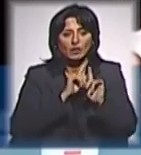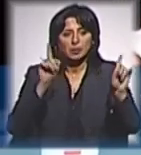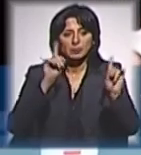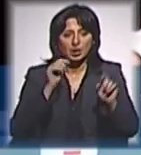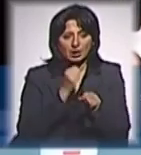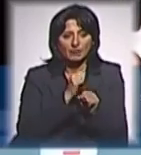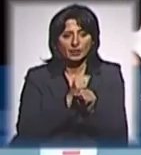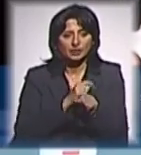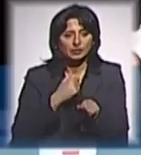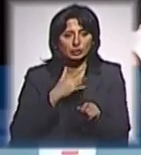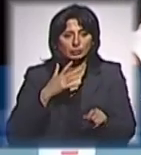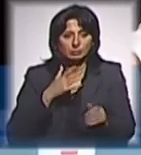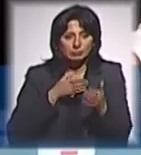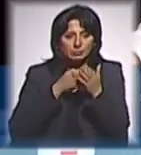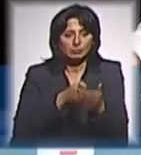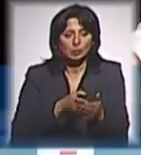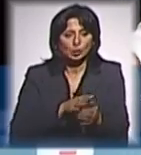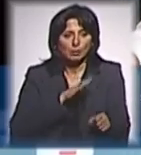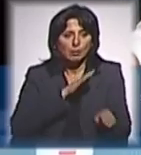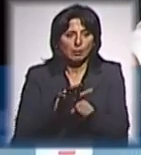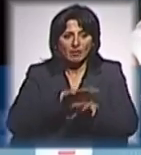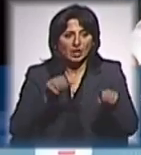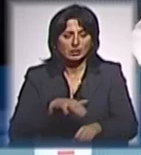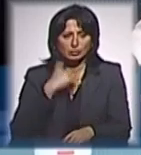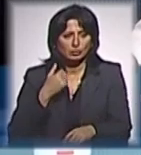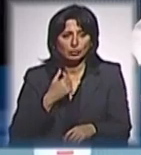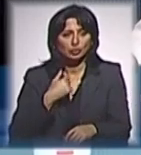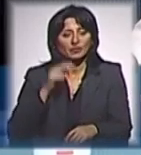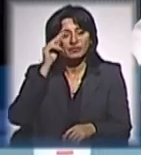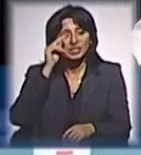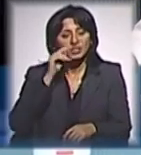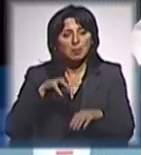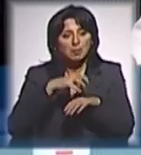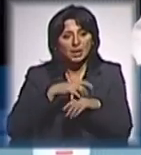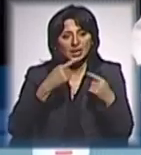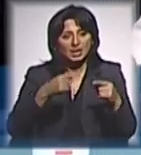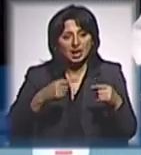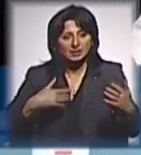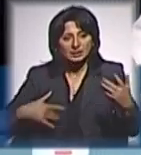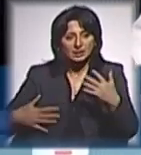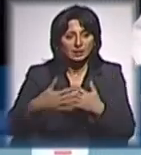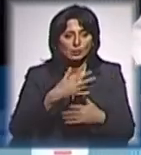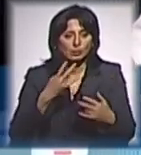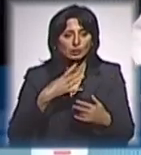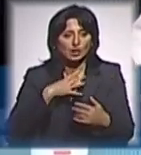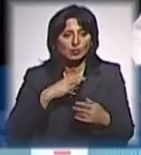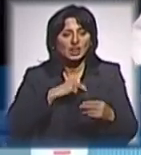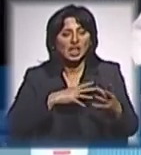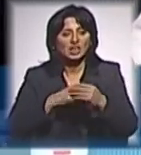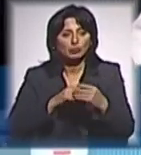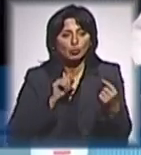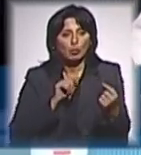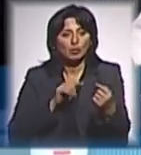შეთავაზებას ჩვენ არ ვესწრაფით იმას რომ მივიღოთ აბსოლუტური უმრავლესობა პირიქით ჩვენ უნდა ვისწავლოთ რა სჭირდება დამოუკიდებელ საქართველოს